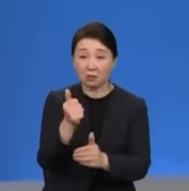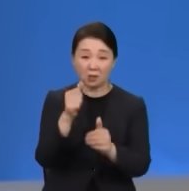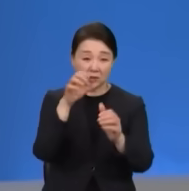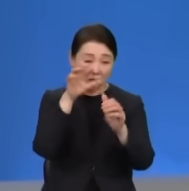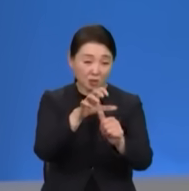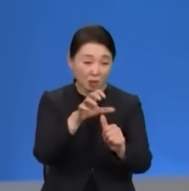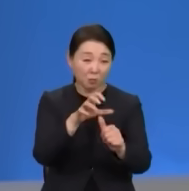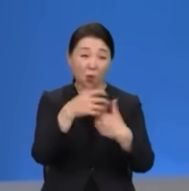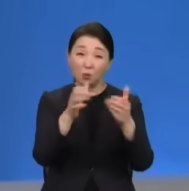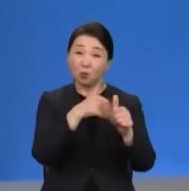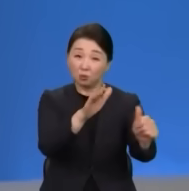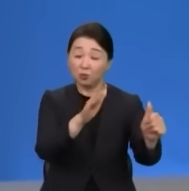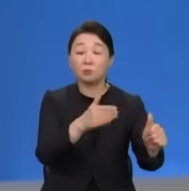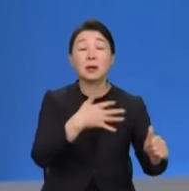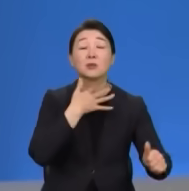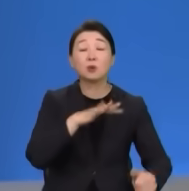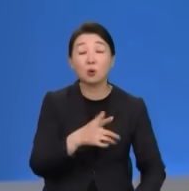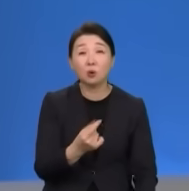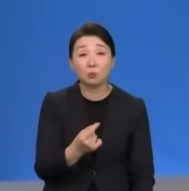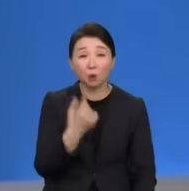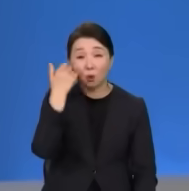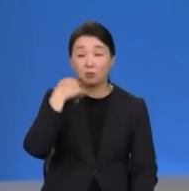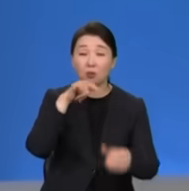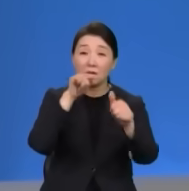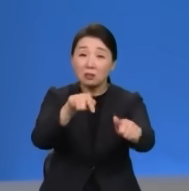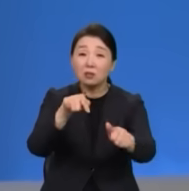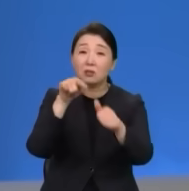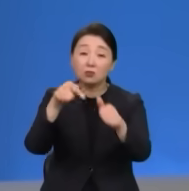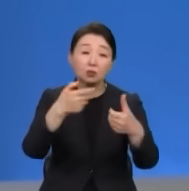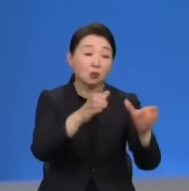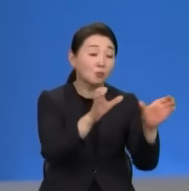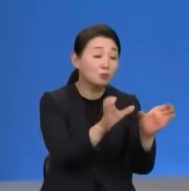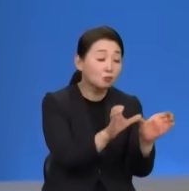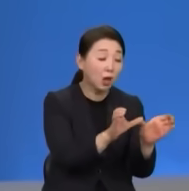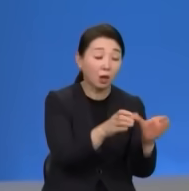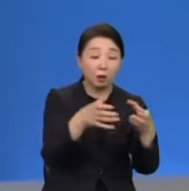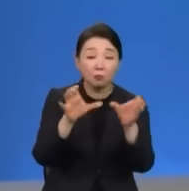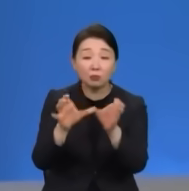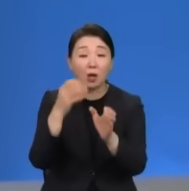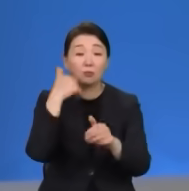그래서 구체적으로 누가 지시를 내렸고 어떤 부대가